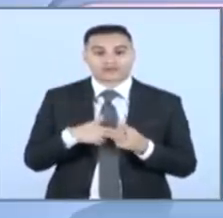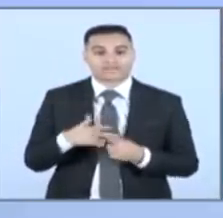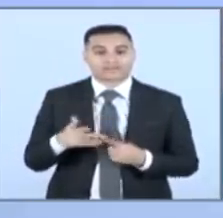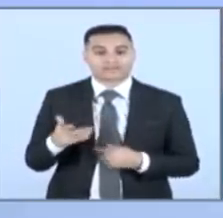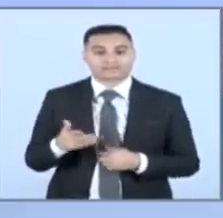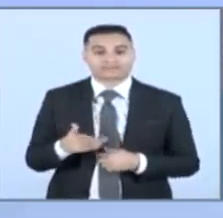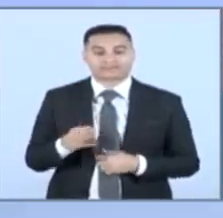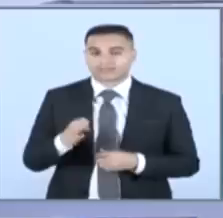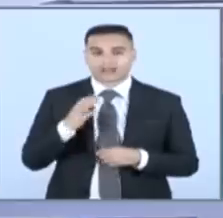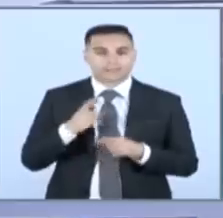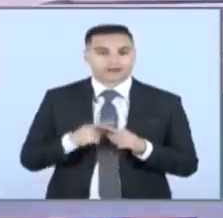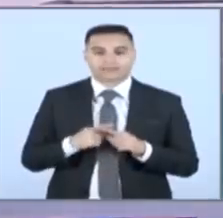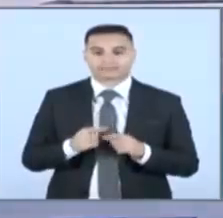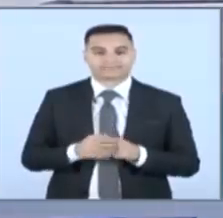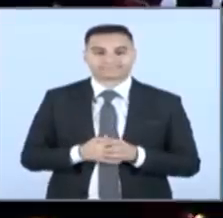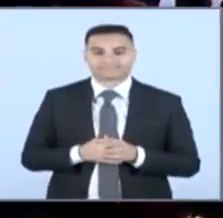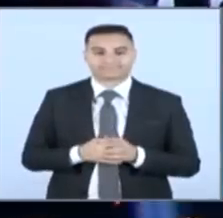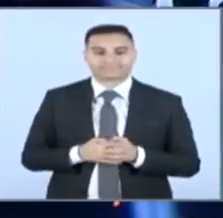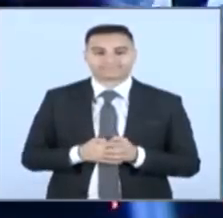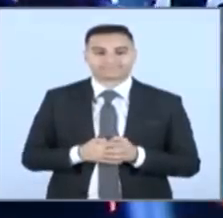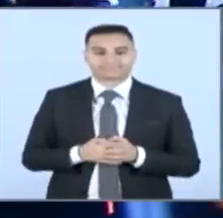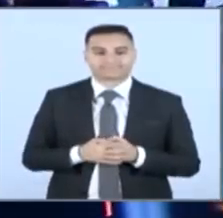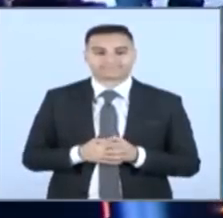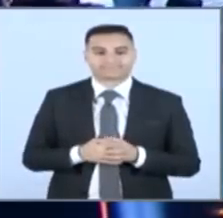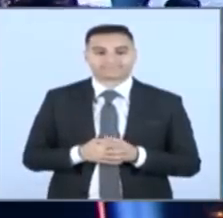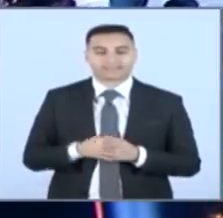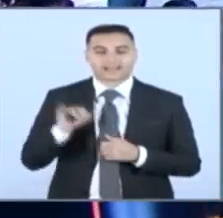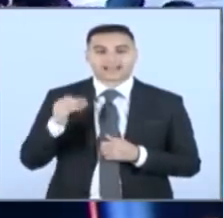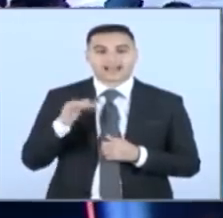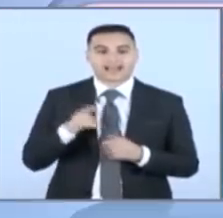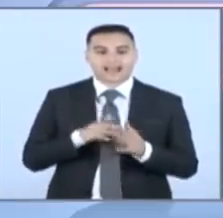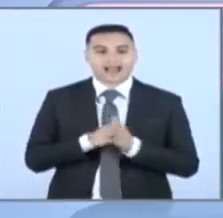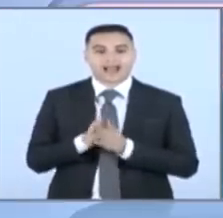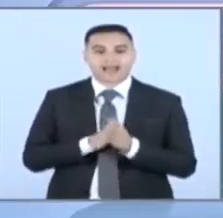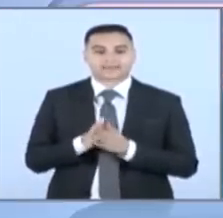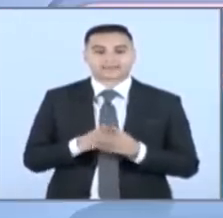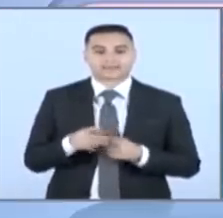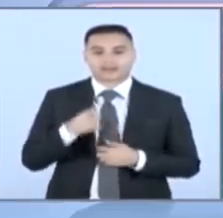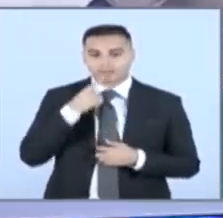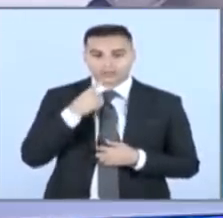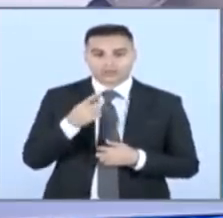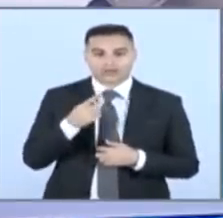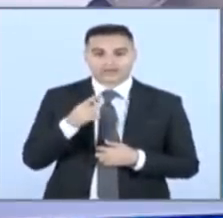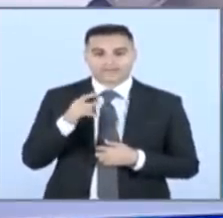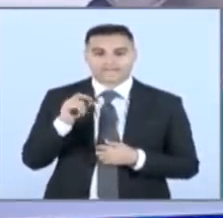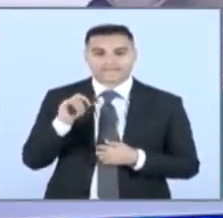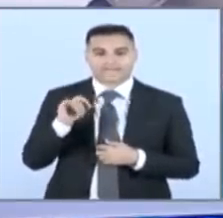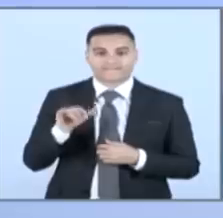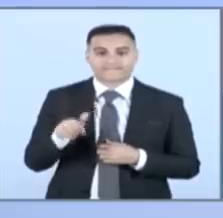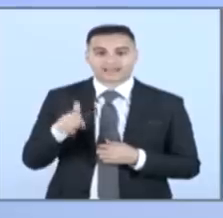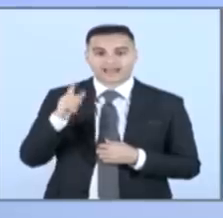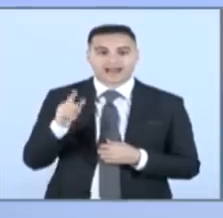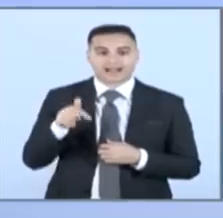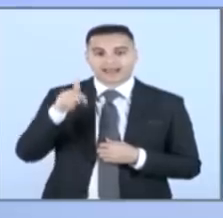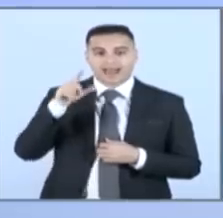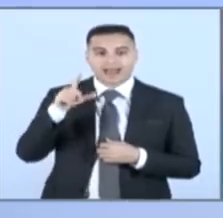موافق. إجابة خاطئة. ده دوري الأبطال. يحيى متحمس. يحيى. فياريال.